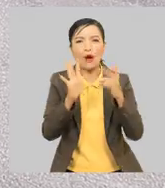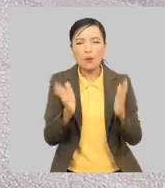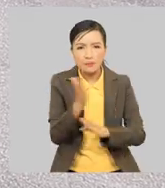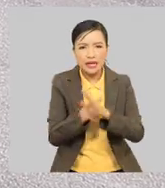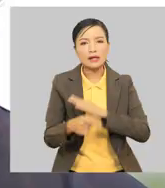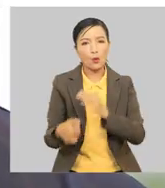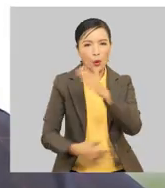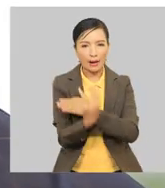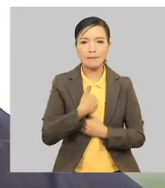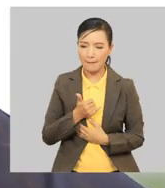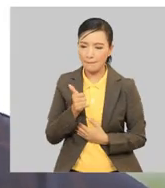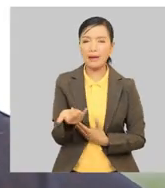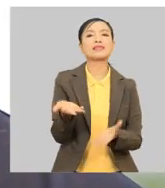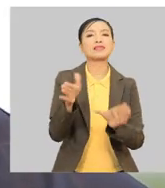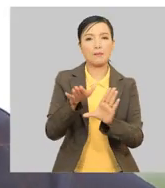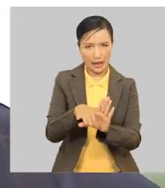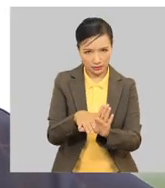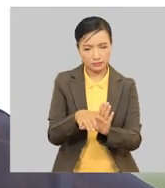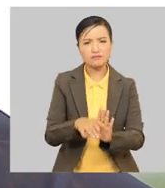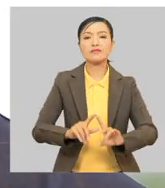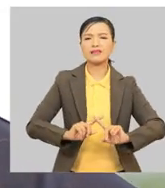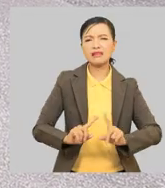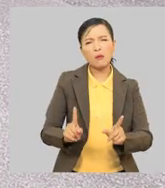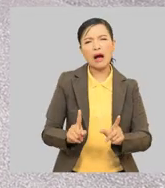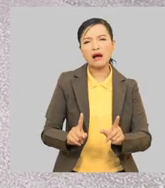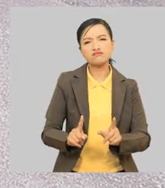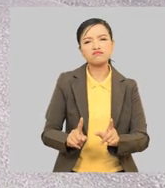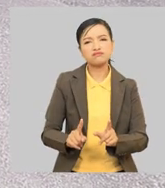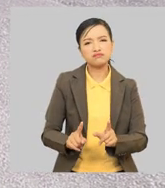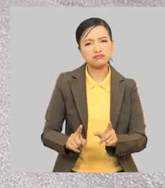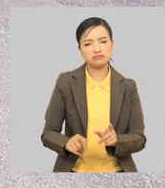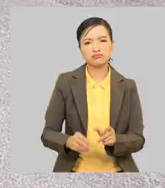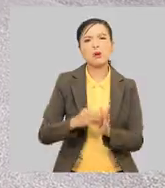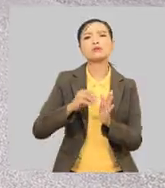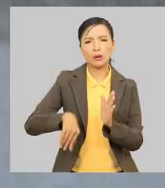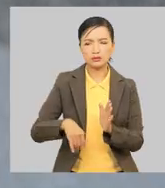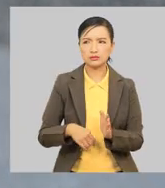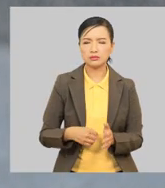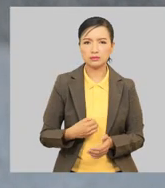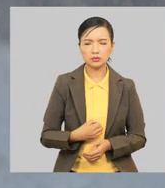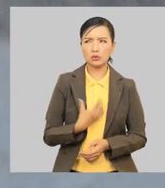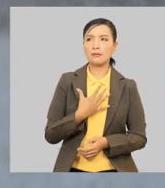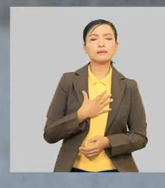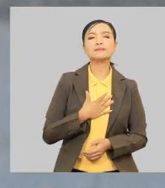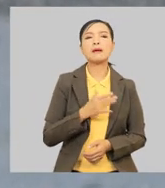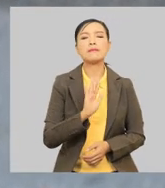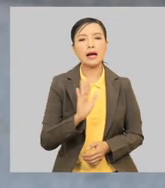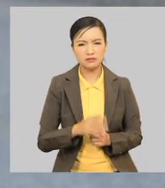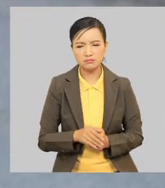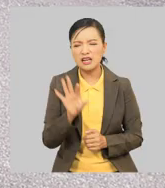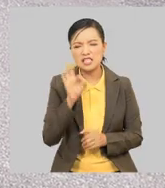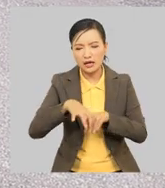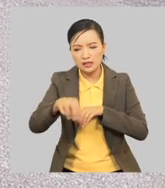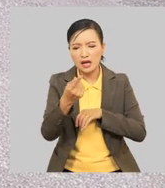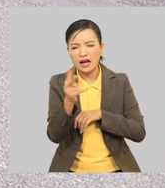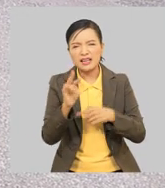นั้นในการมาสมัครโควต้าคนพิการก็ไม่ติดแบบถามว่าช็อกไหมมันไม่ช็อกเพราะเรารู้สึกว่า